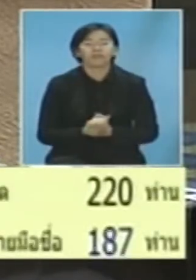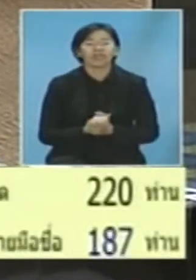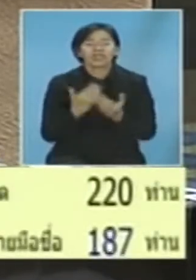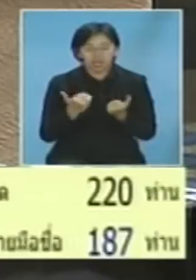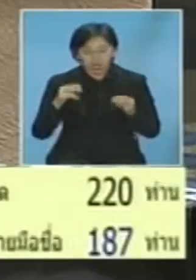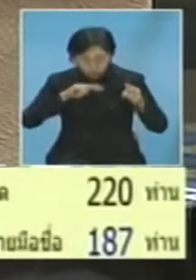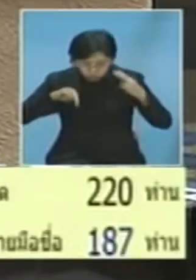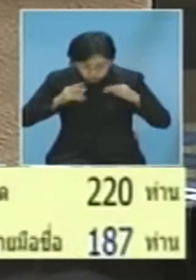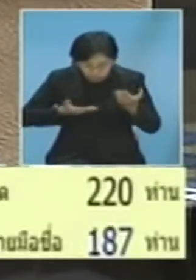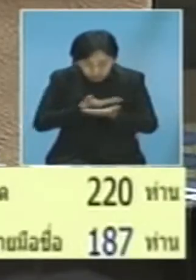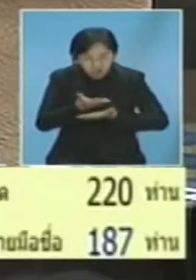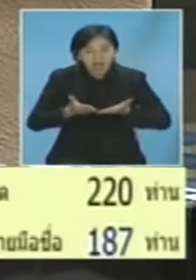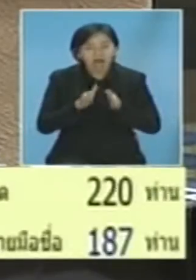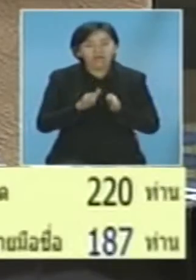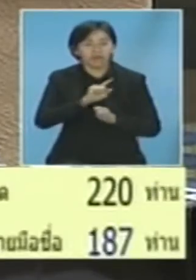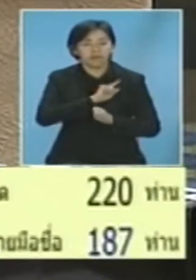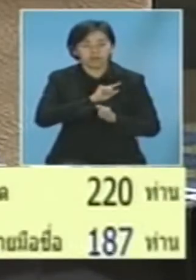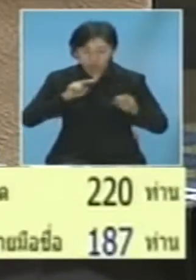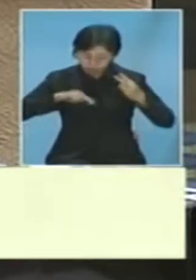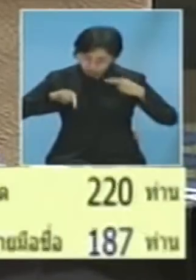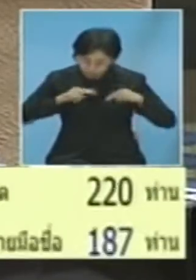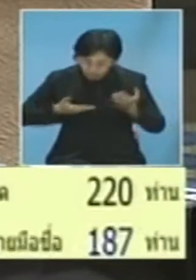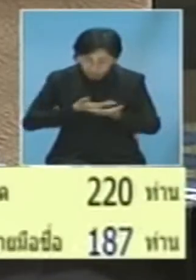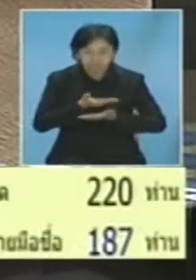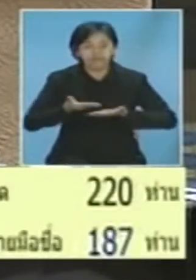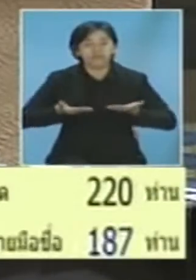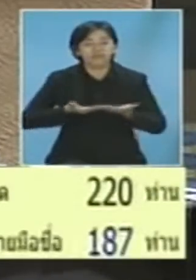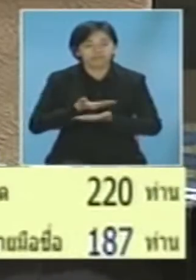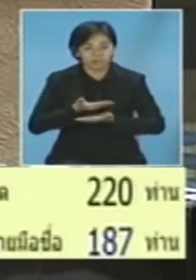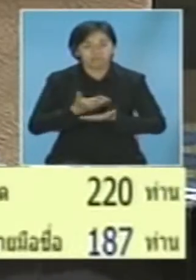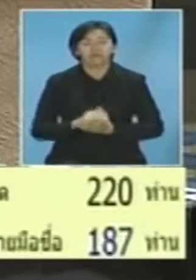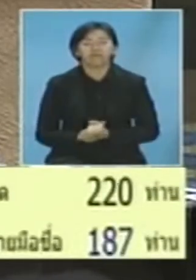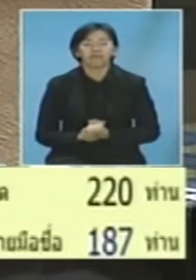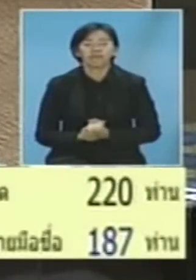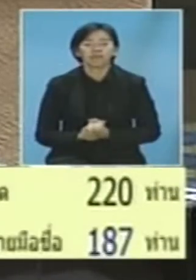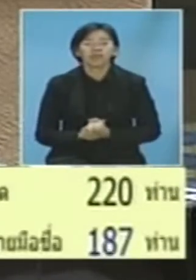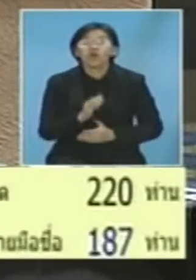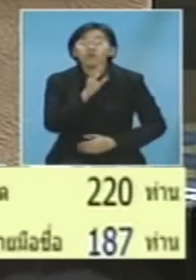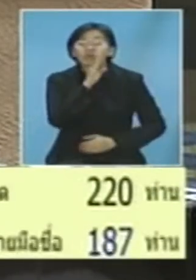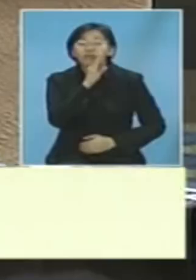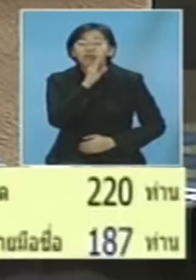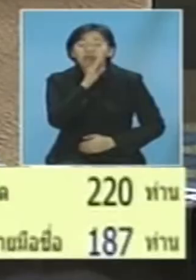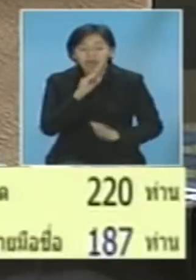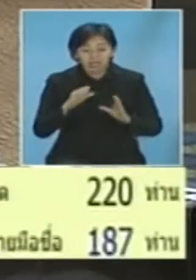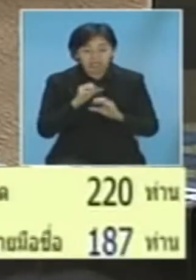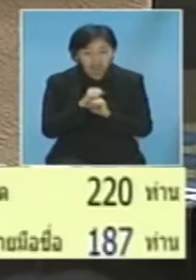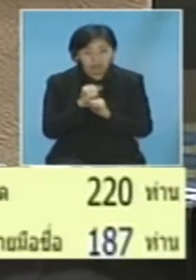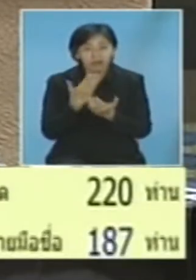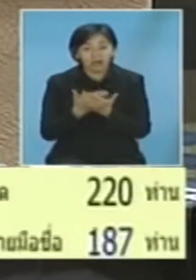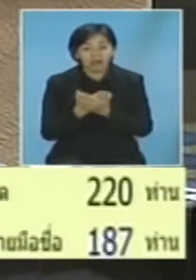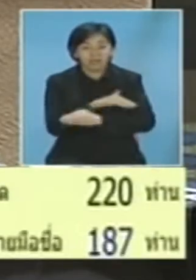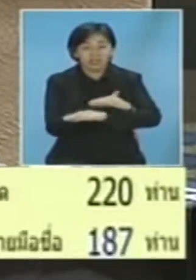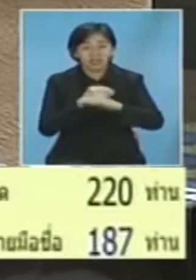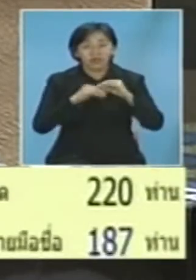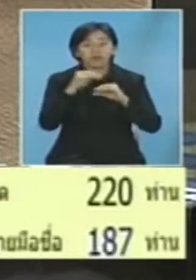างการพิจารณาของฝ่ายที่เกี่ยวข้องโดยถือได้ว่าหากมีการปิดบัญชีจำนำ